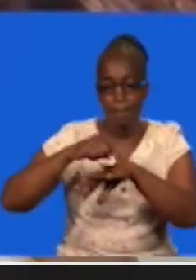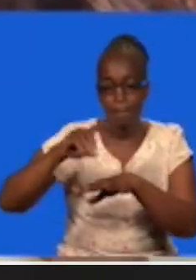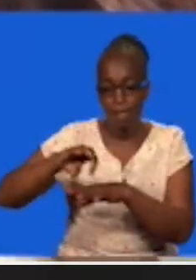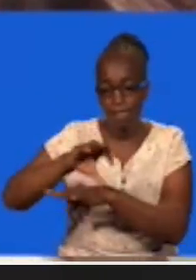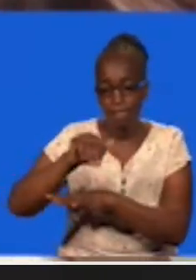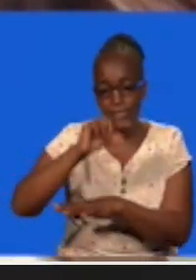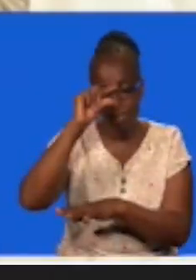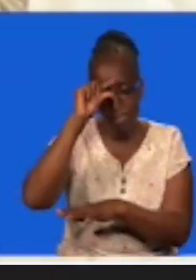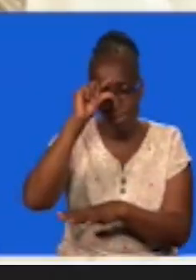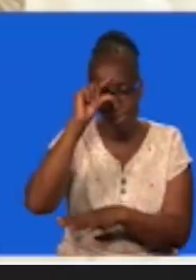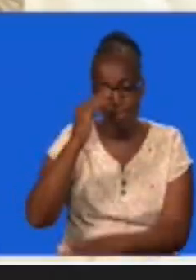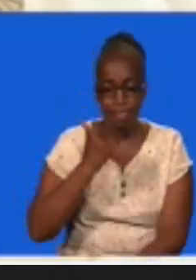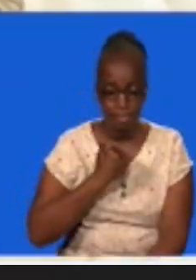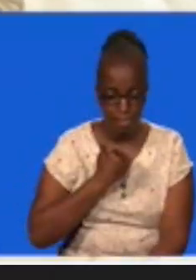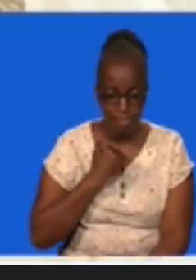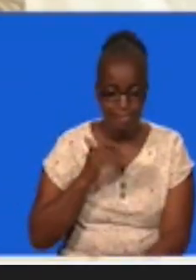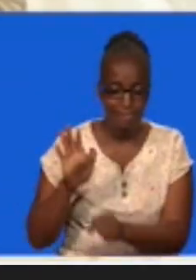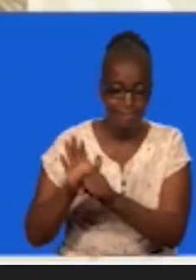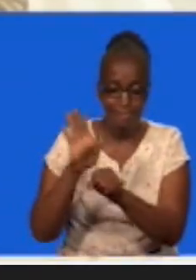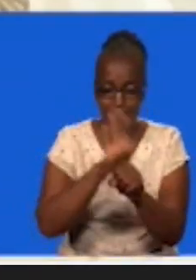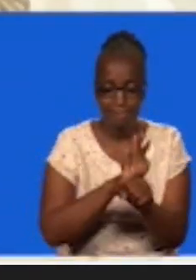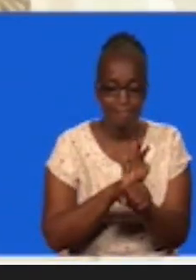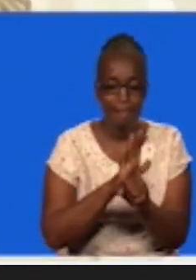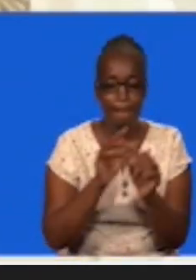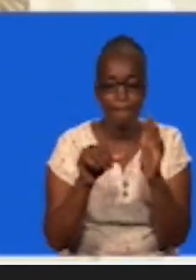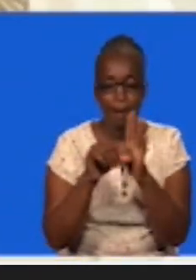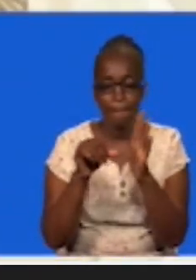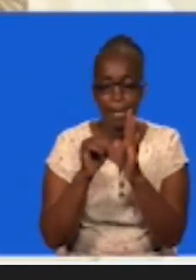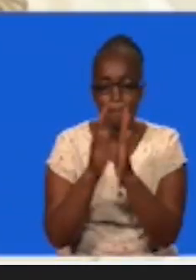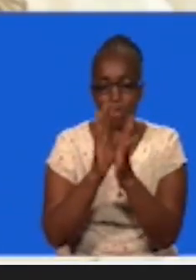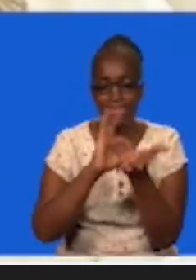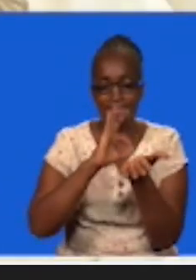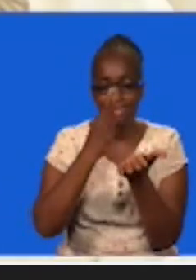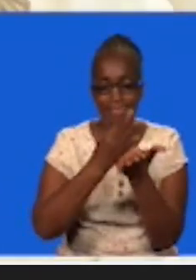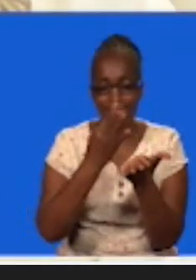fedha za kutosha. Carol Christopher, Undugu TV.